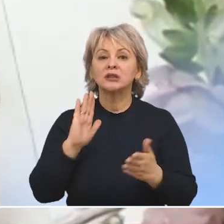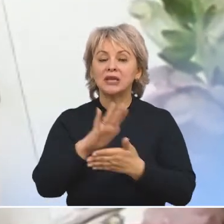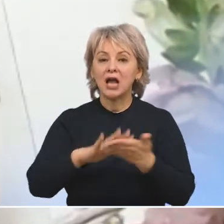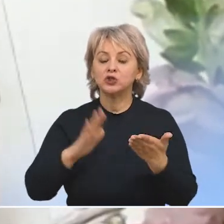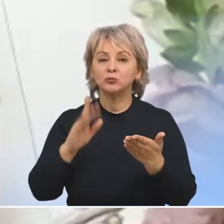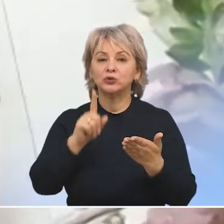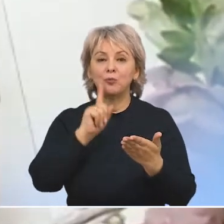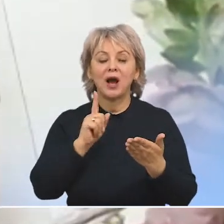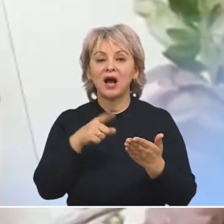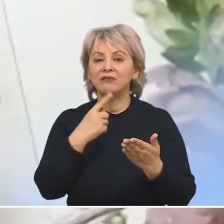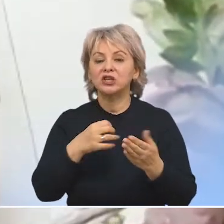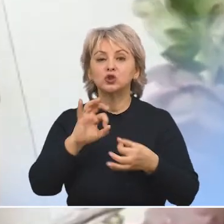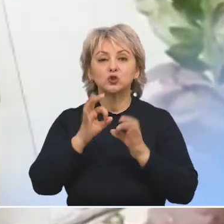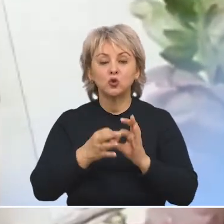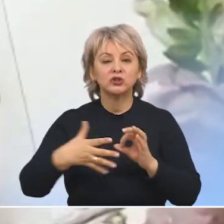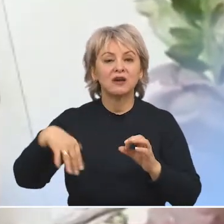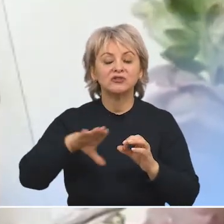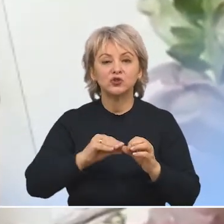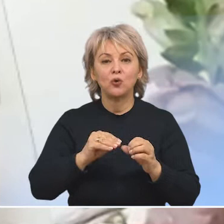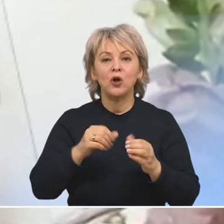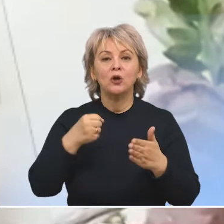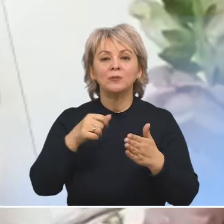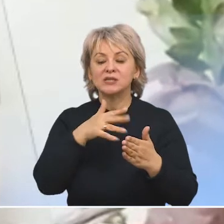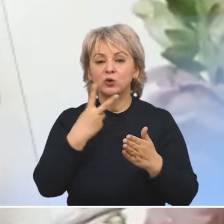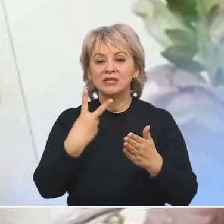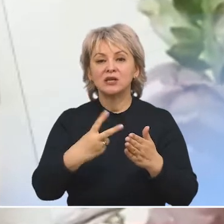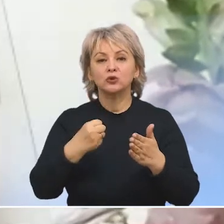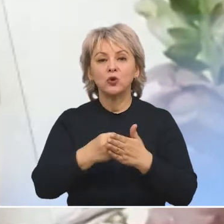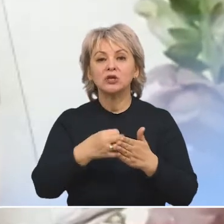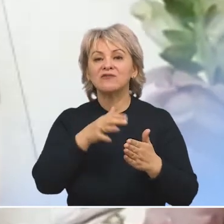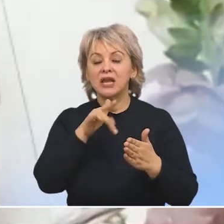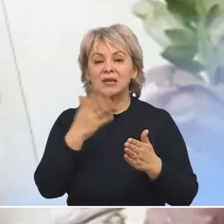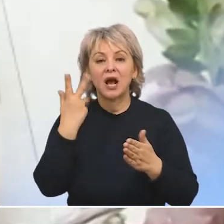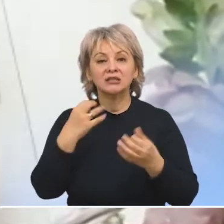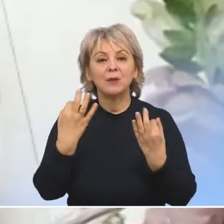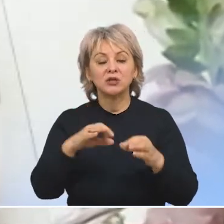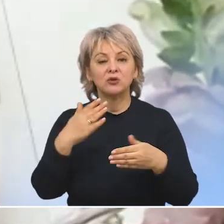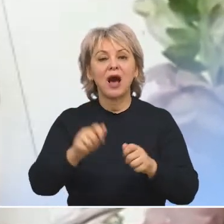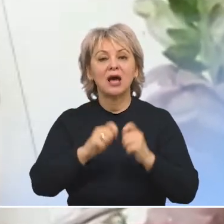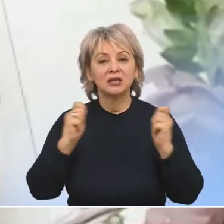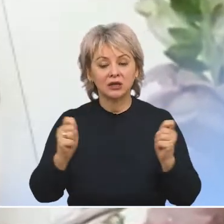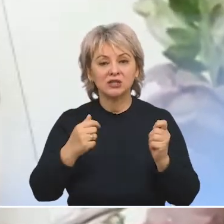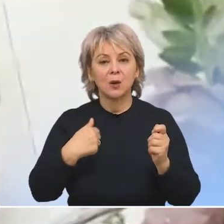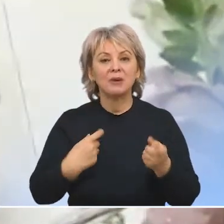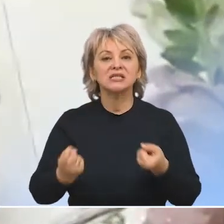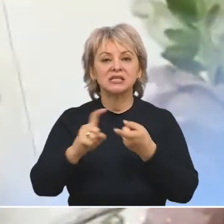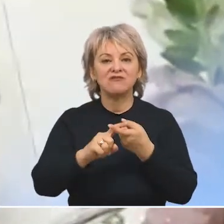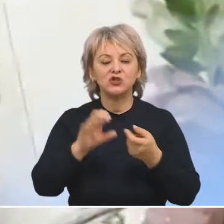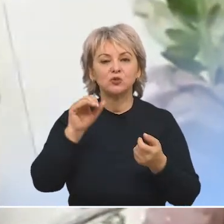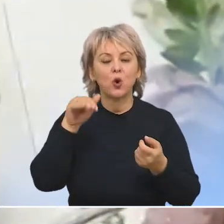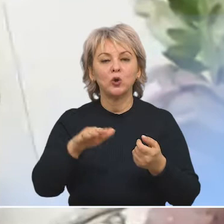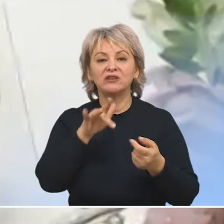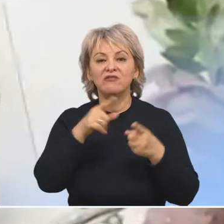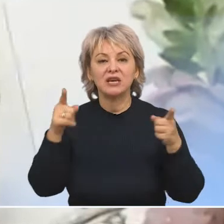В том, что будет дальше, пока прогнозировать сложно. Все равно зависит от сроков, когда позволят открыться. А в свою очередь мы зависим уже